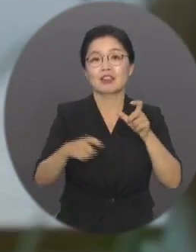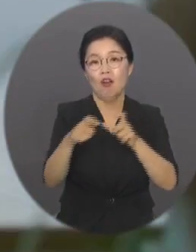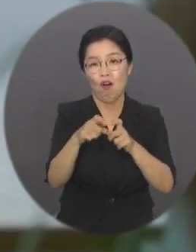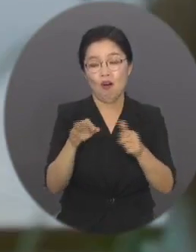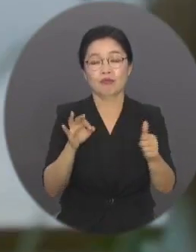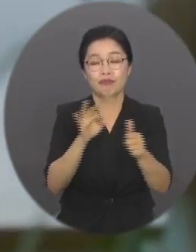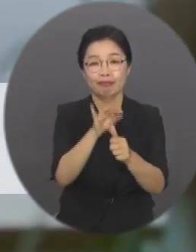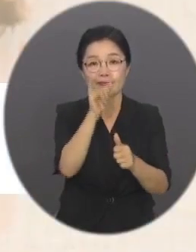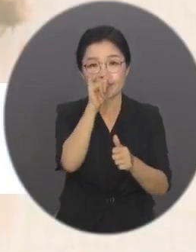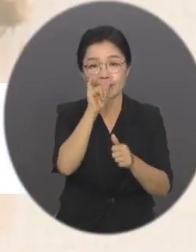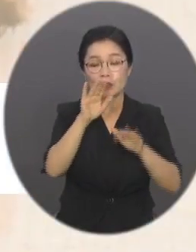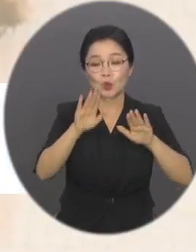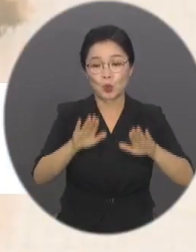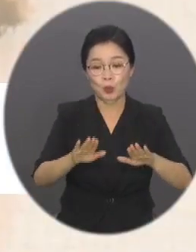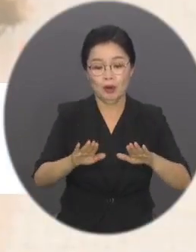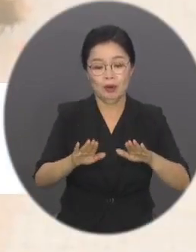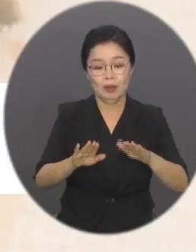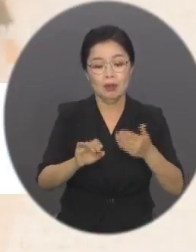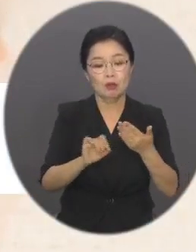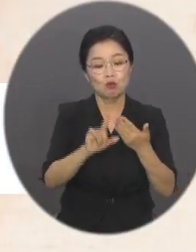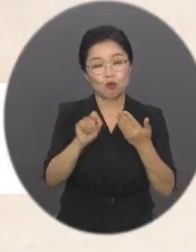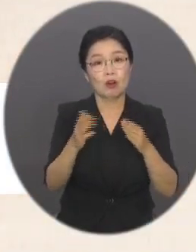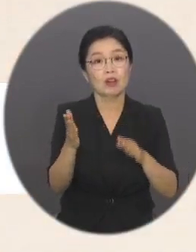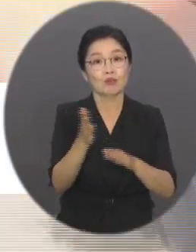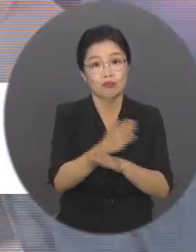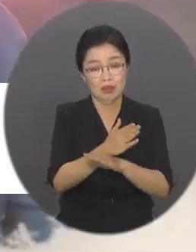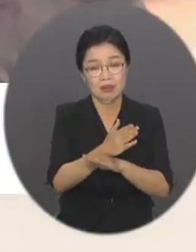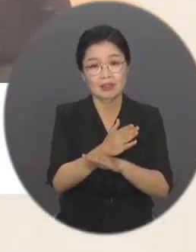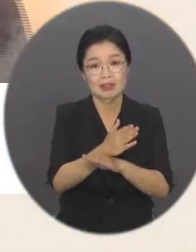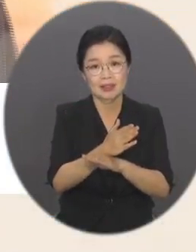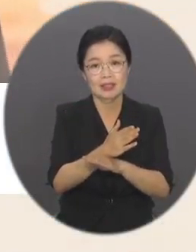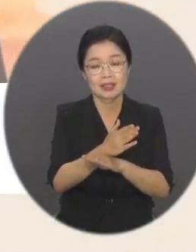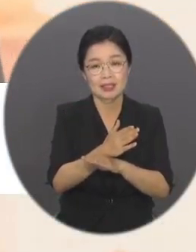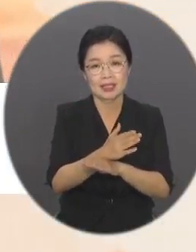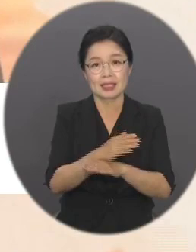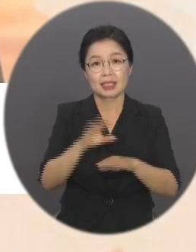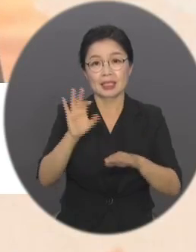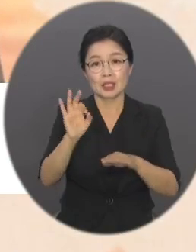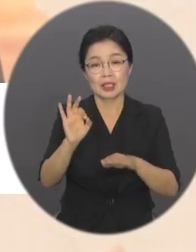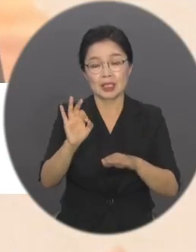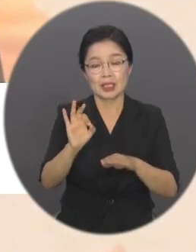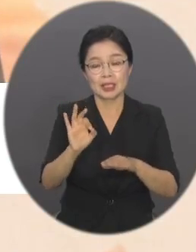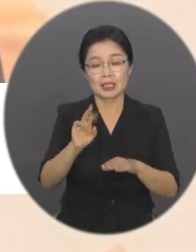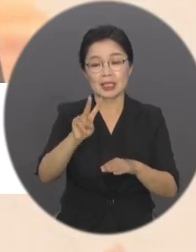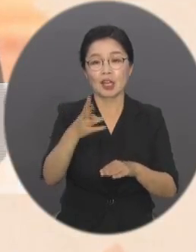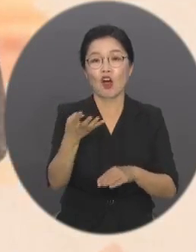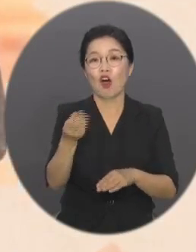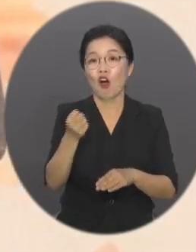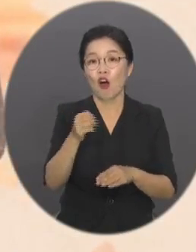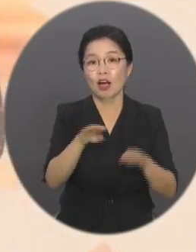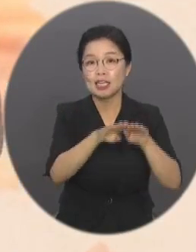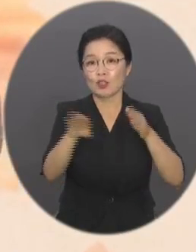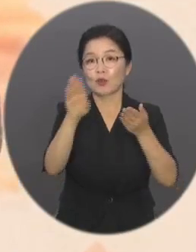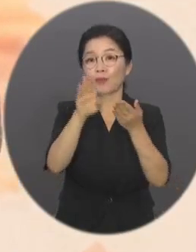왔는데 이번 달부터는 이 같은 우대형 주택연금 가입 대상 주택을 시가